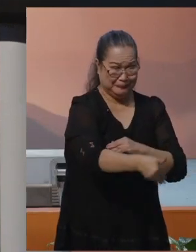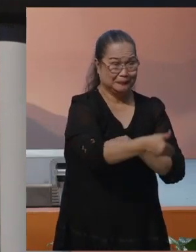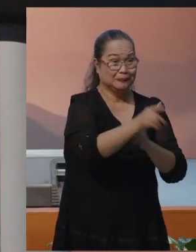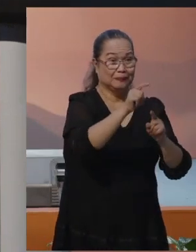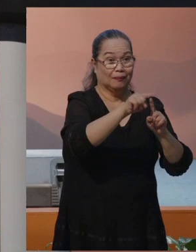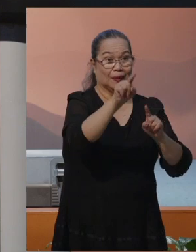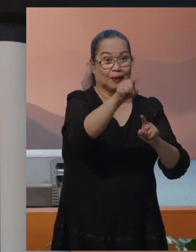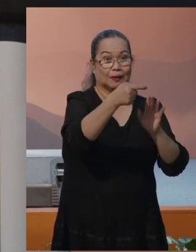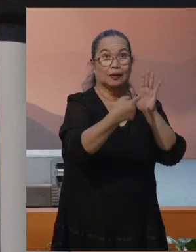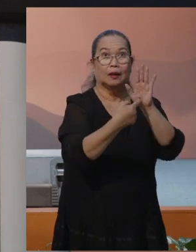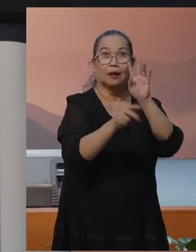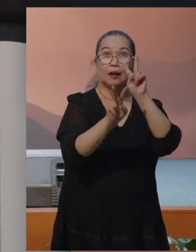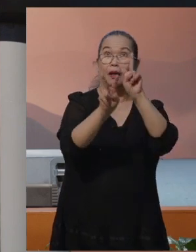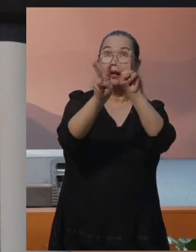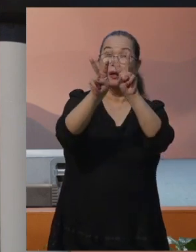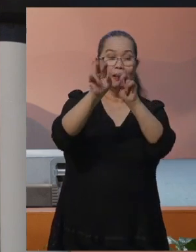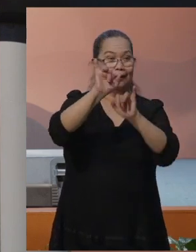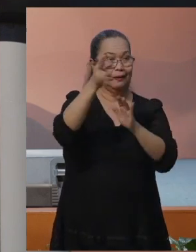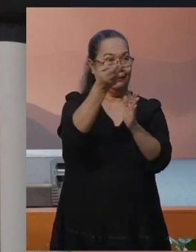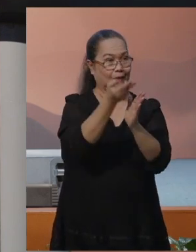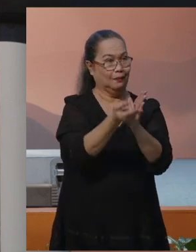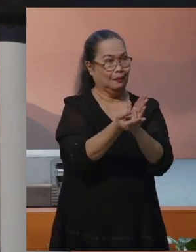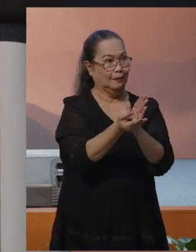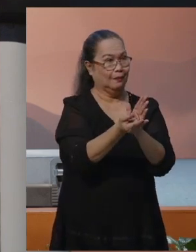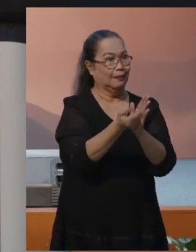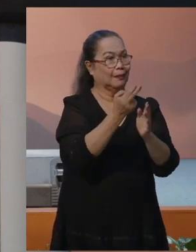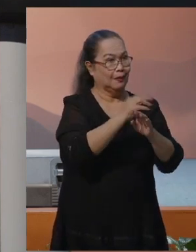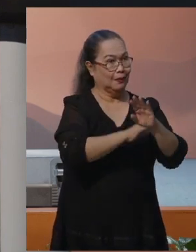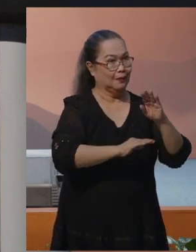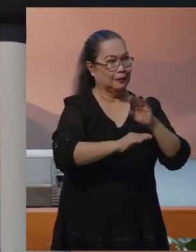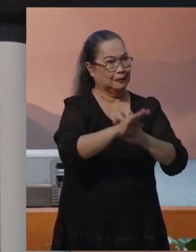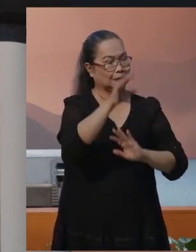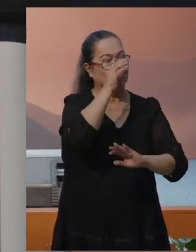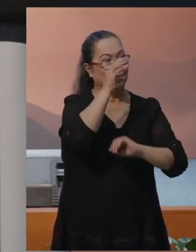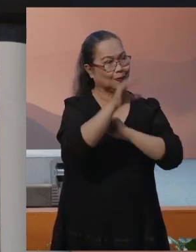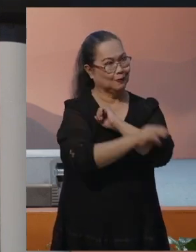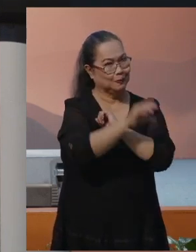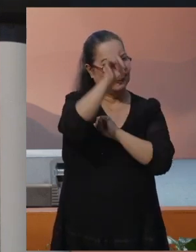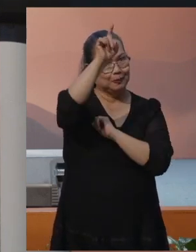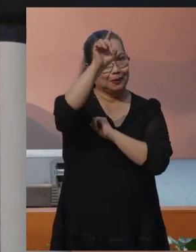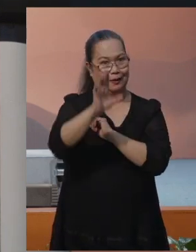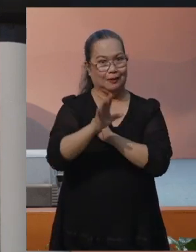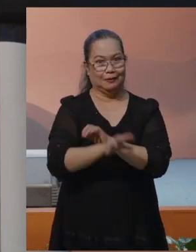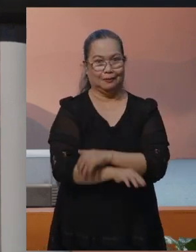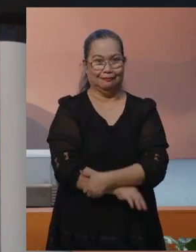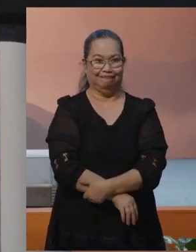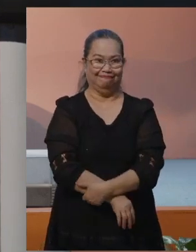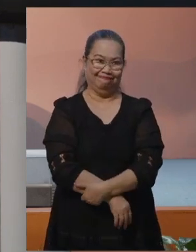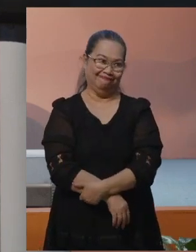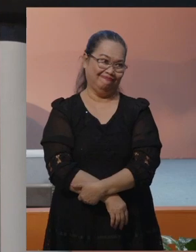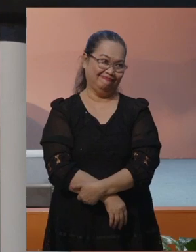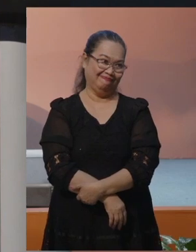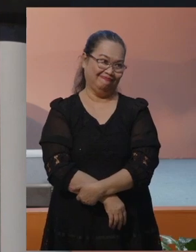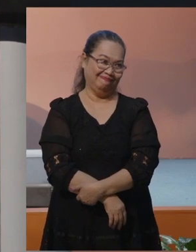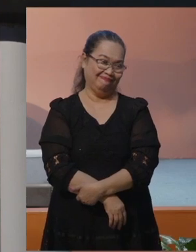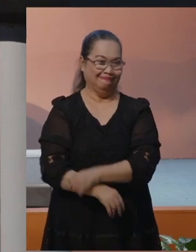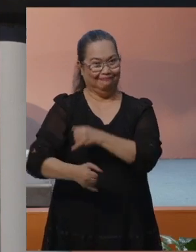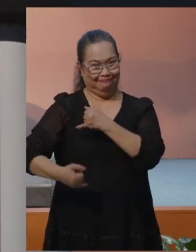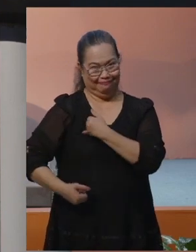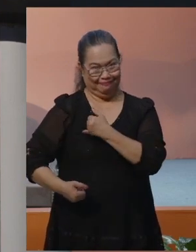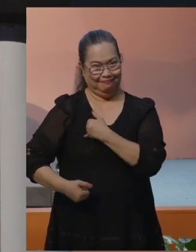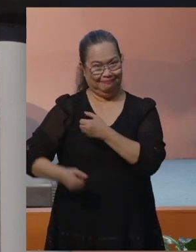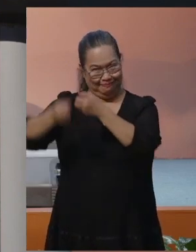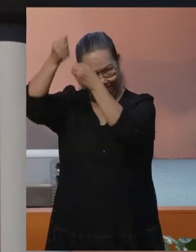you shall bury him the same day. And a hanged man is cursed by God. So tinutupad ni Joshua ang salita